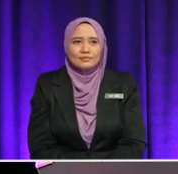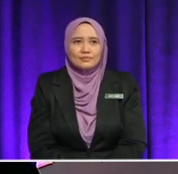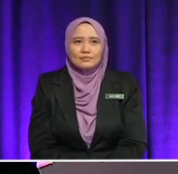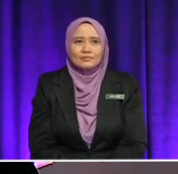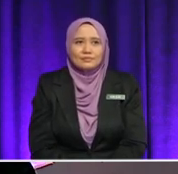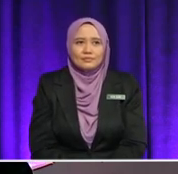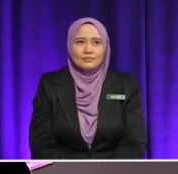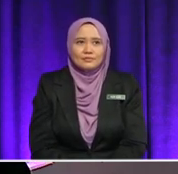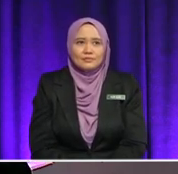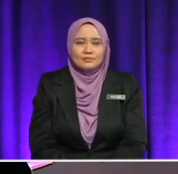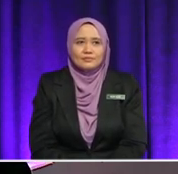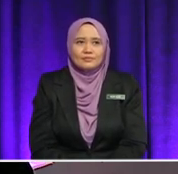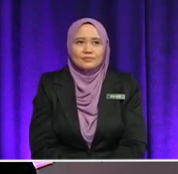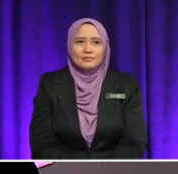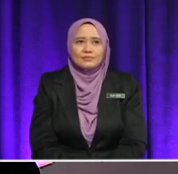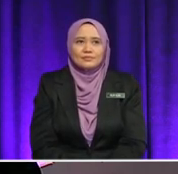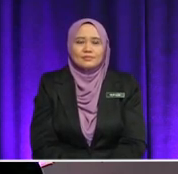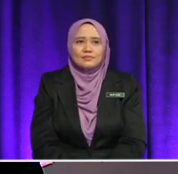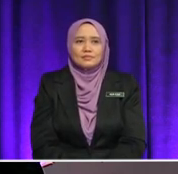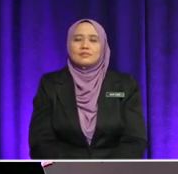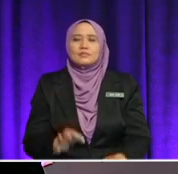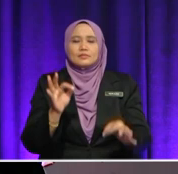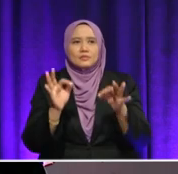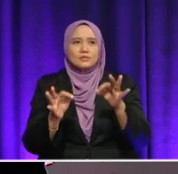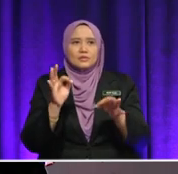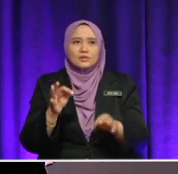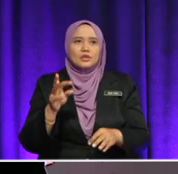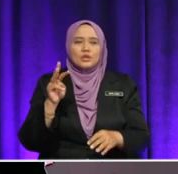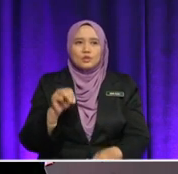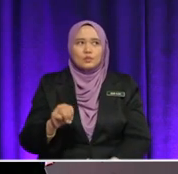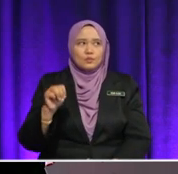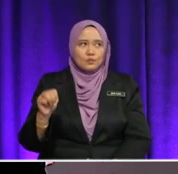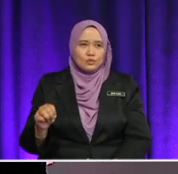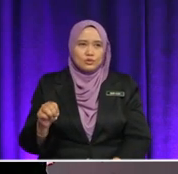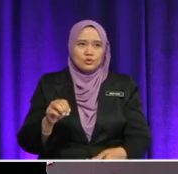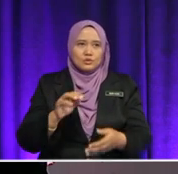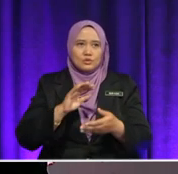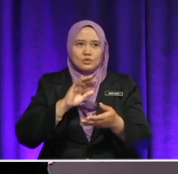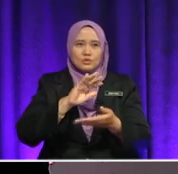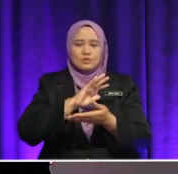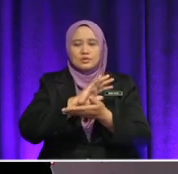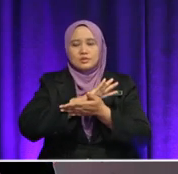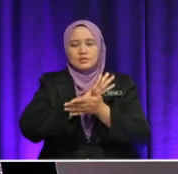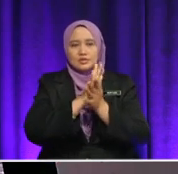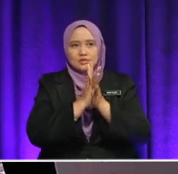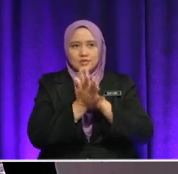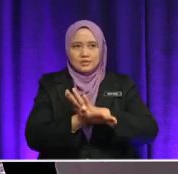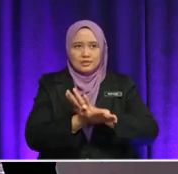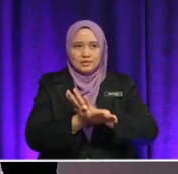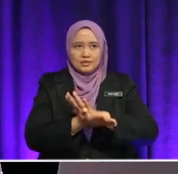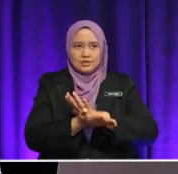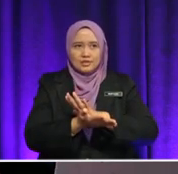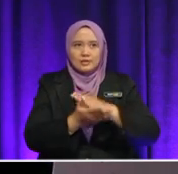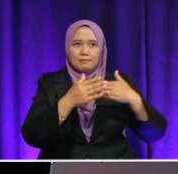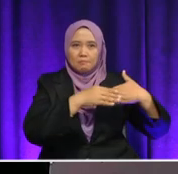mudik menjadi penghuni sekarang kita lihat bolak-balik seorang pemimpin pemimpin dua sudut yang berbeda